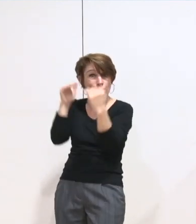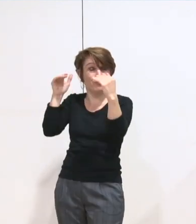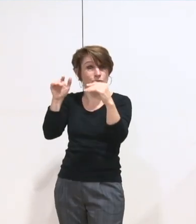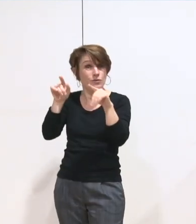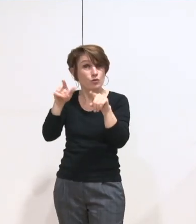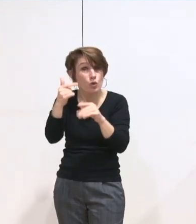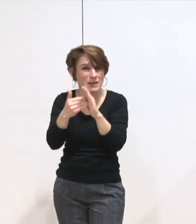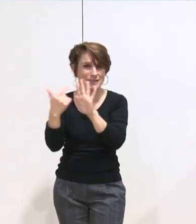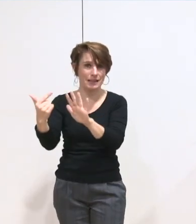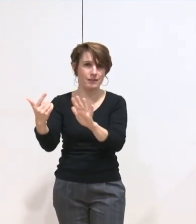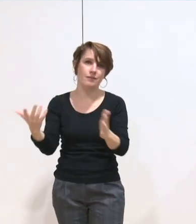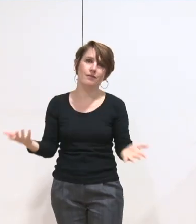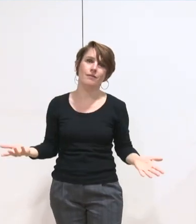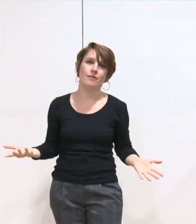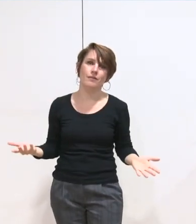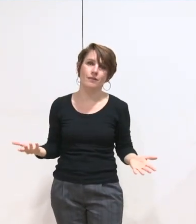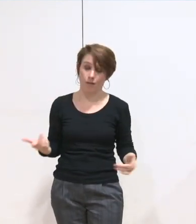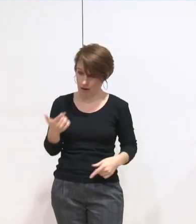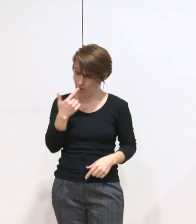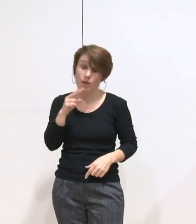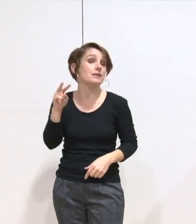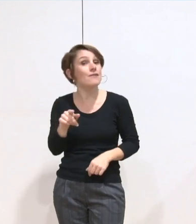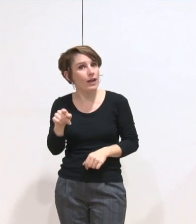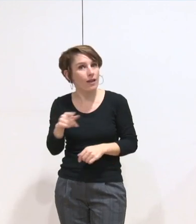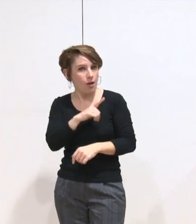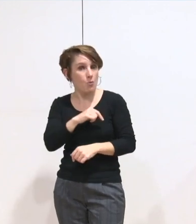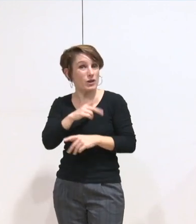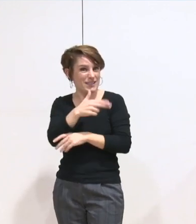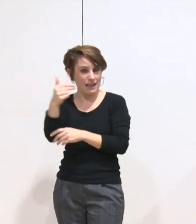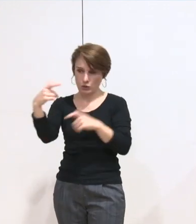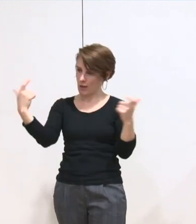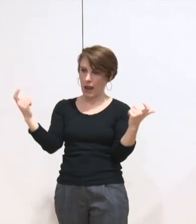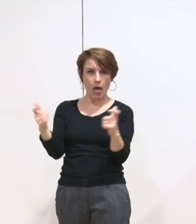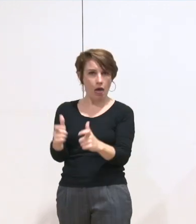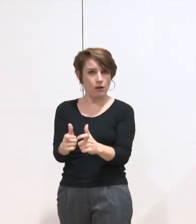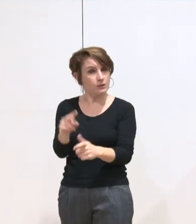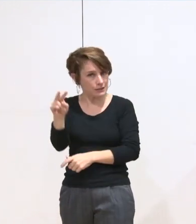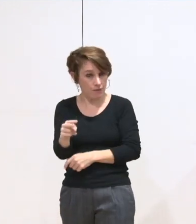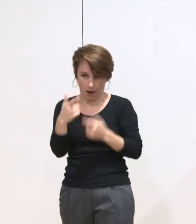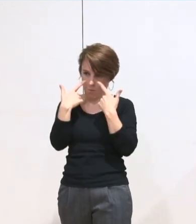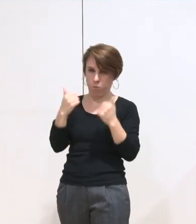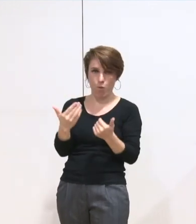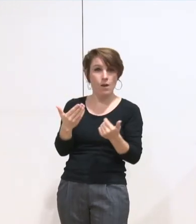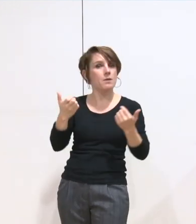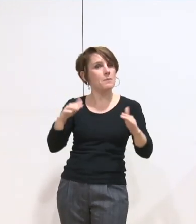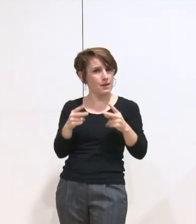Malgré ce déficit criant, la ville de Grenoble continue de faire son travail de coordination.